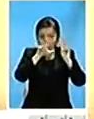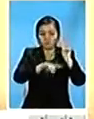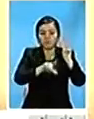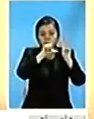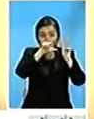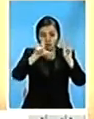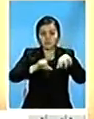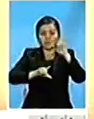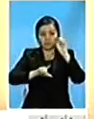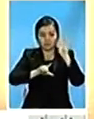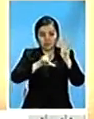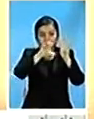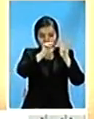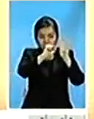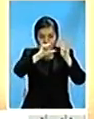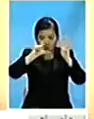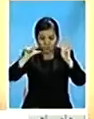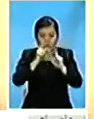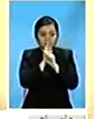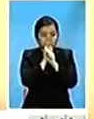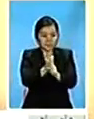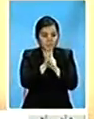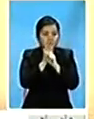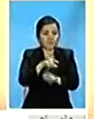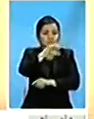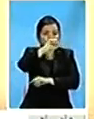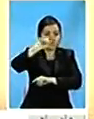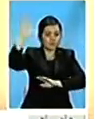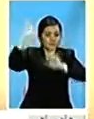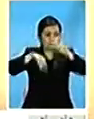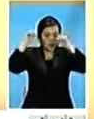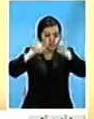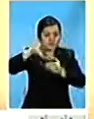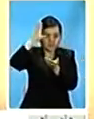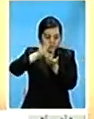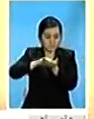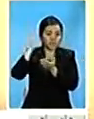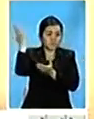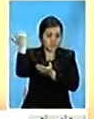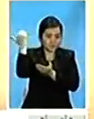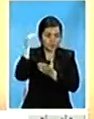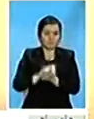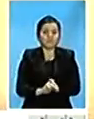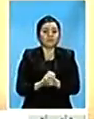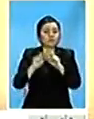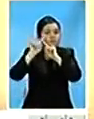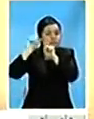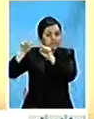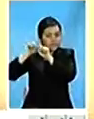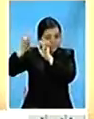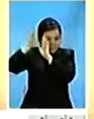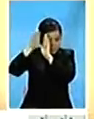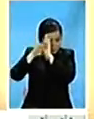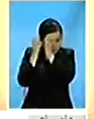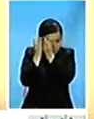2,400 ล้านบาทตามที่สภาผู้แทนราษฎรได้ลงมติรับหลักการไว้สำหรับรายละเอียดผลการพิจาร